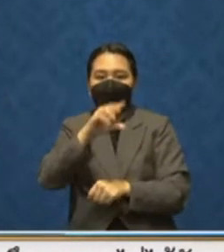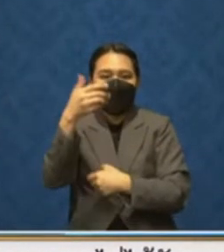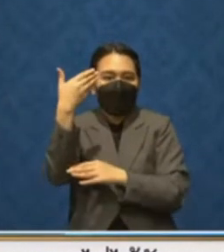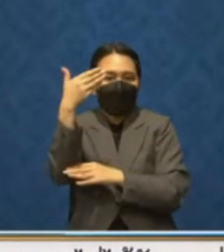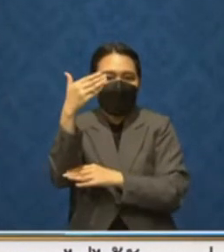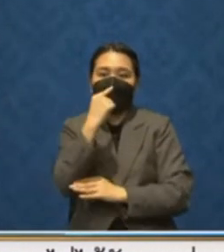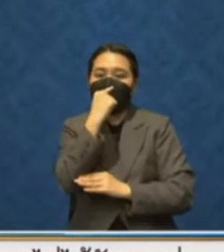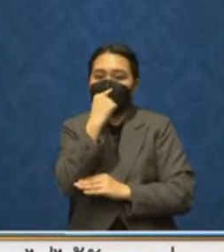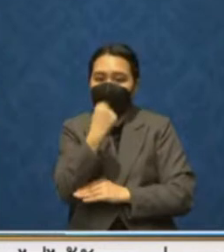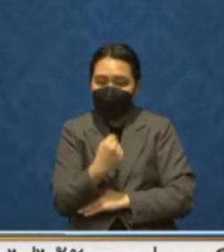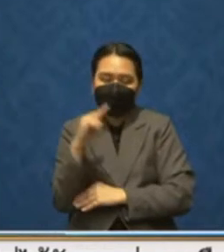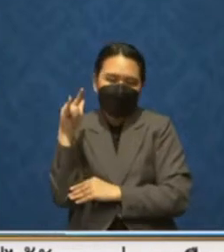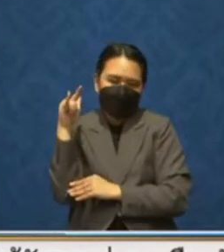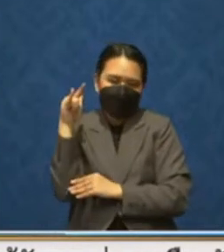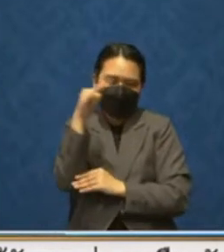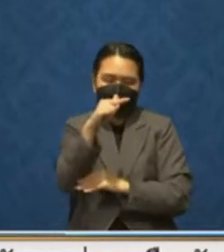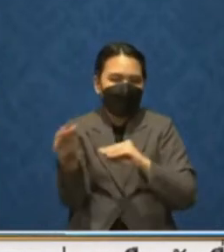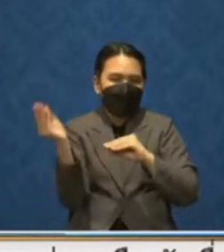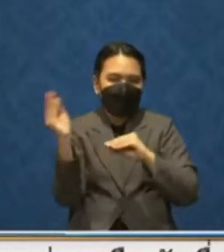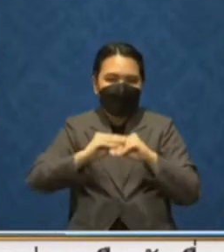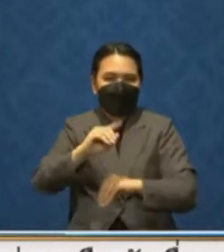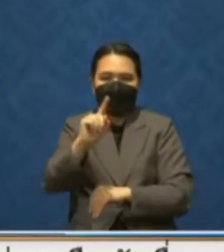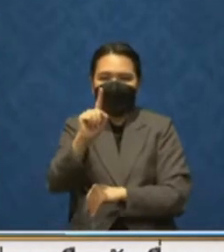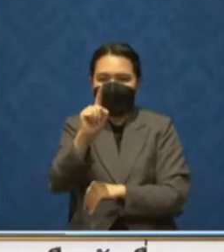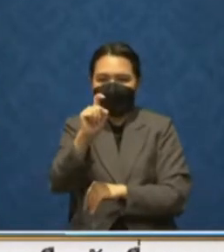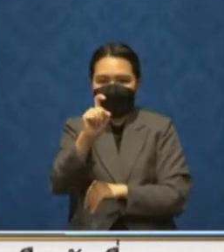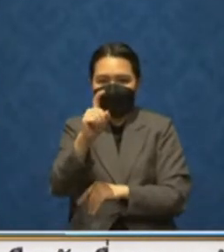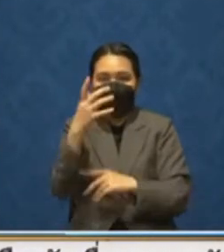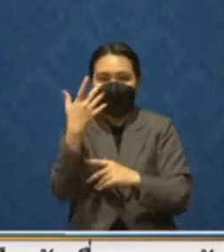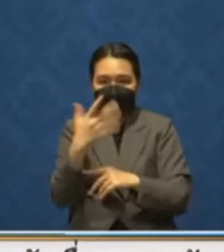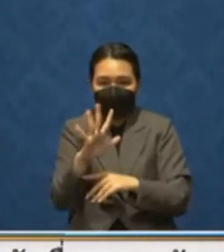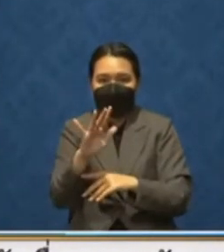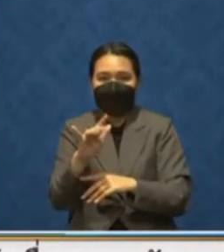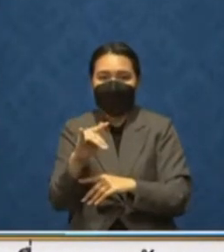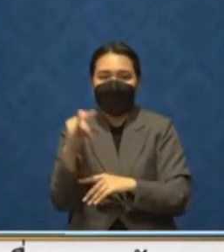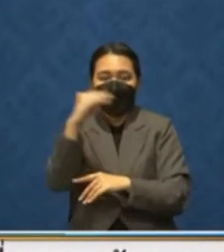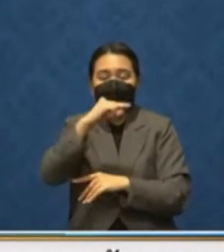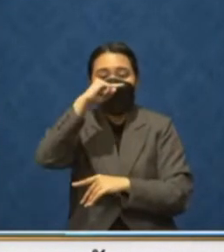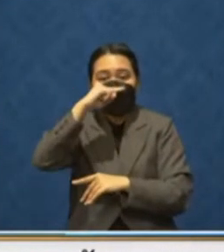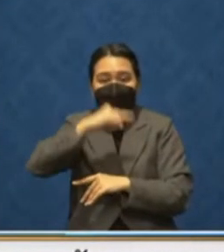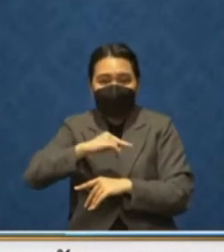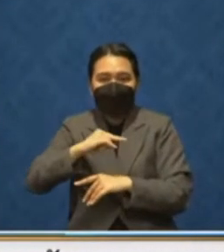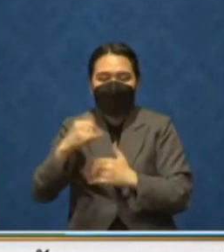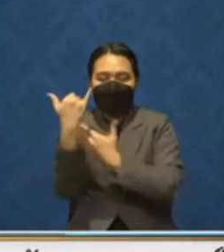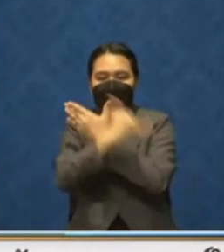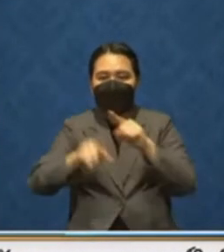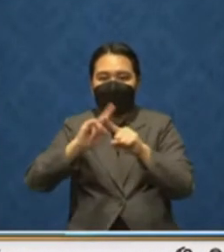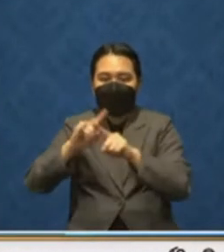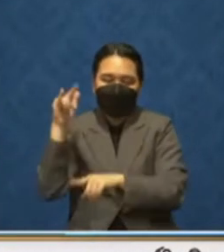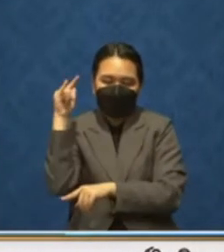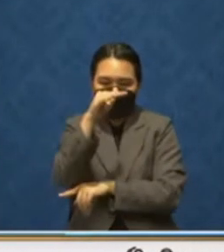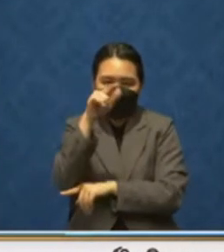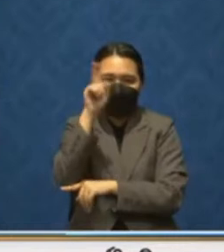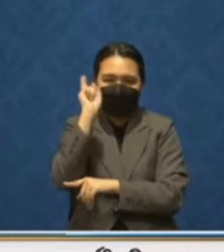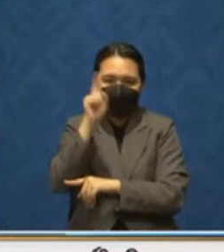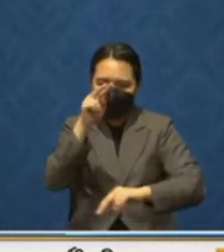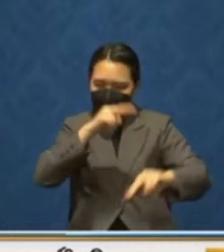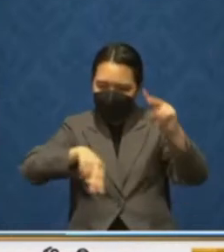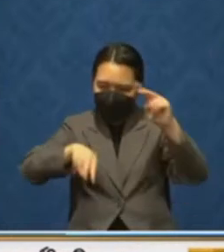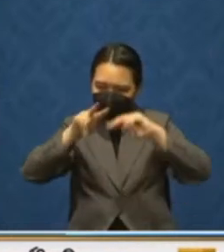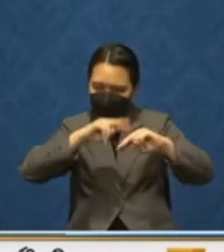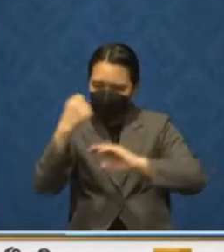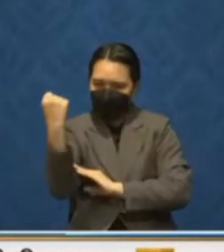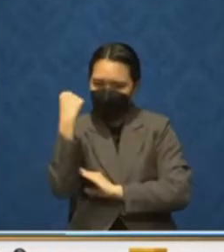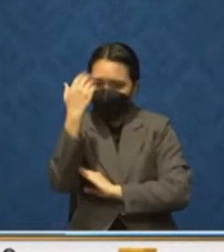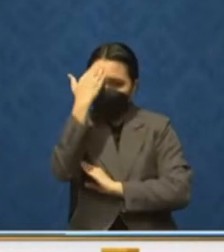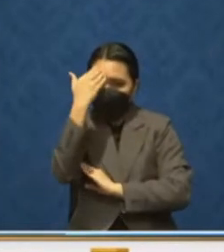เพิ่มเส้นทางบินความถี่ในการบินได้อีกทั้งสายการบินของไทยที่มีไปต่างประเทศจะต้องถูกตรวจสอบอย่างเข้มงวดจากประเทศปลายทางเนื่อง